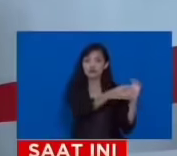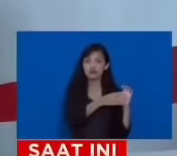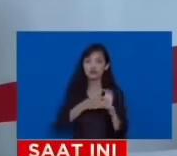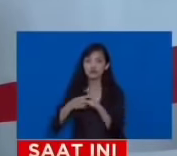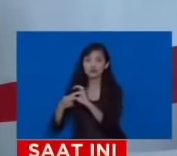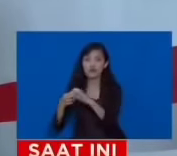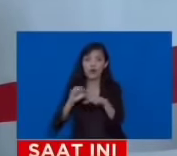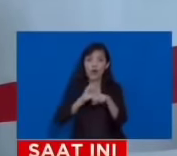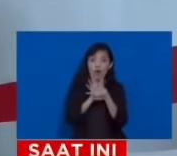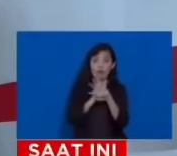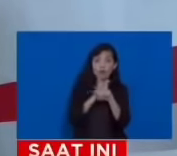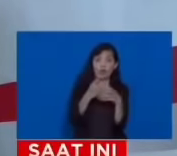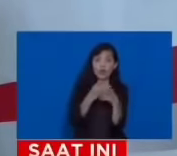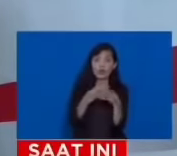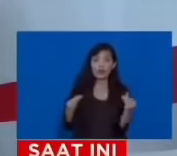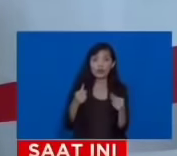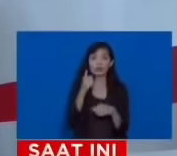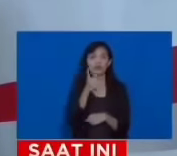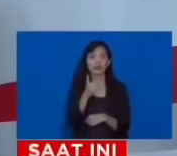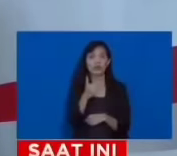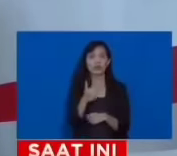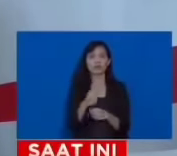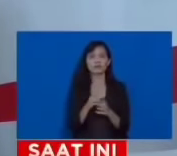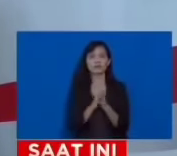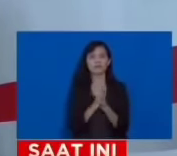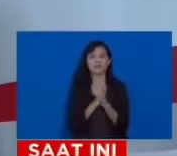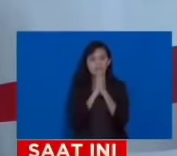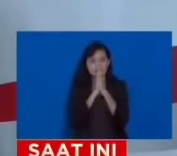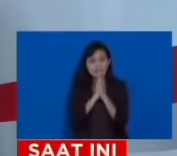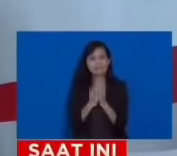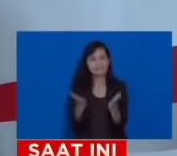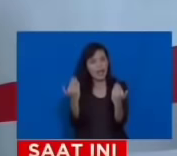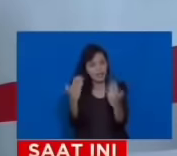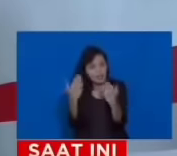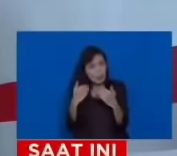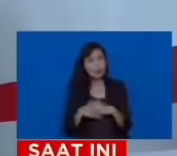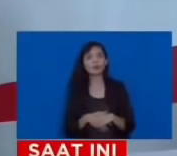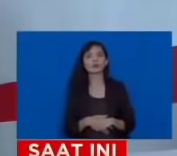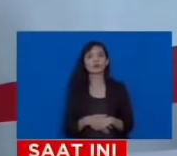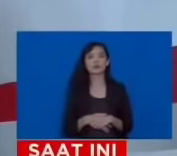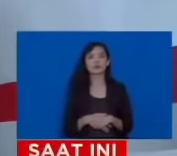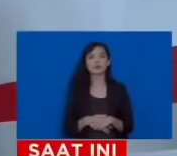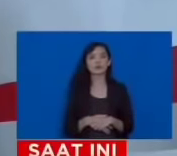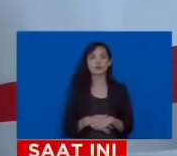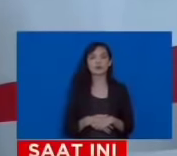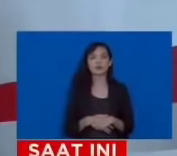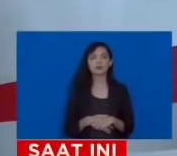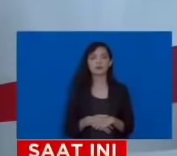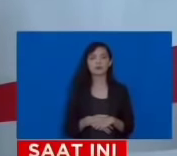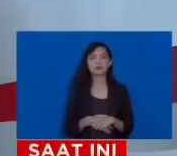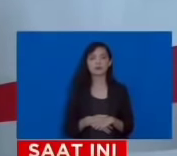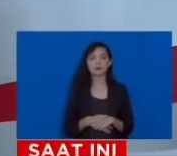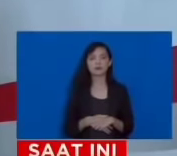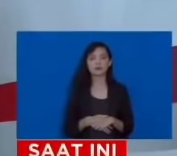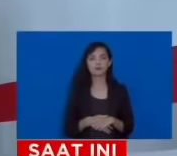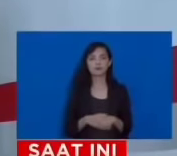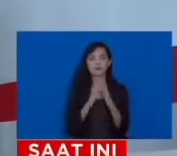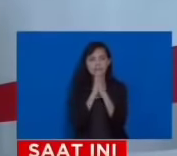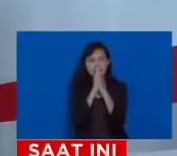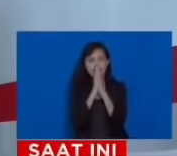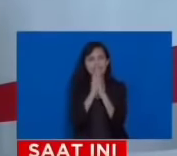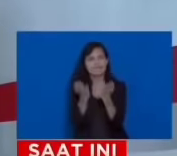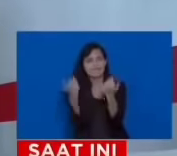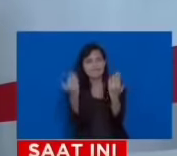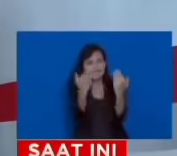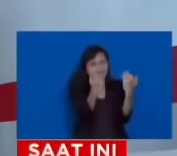permasalahan COVID-19 ini. Oleh karena itu, mari sekali lagi kami meminta